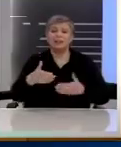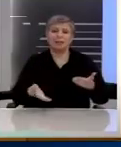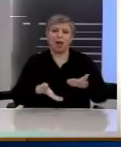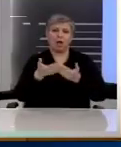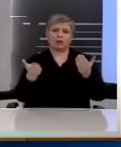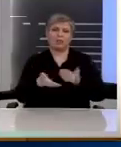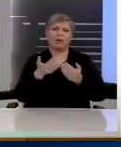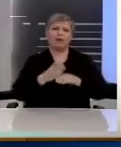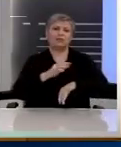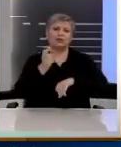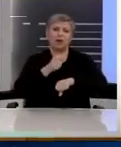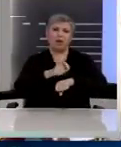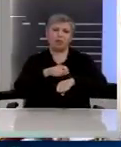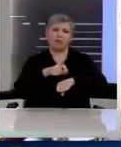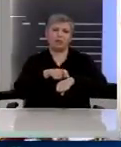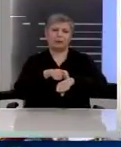βραχίωνας σήμερα εδώ.